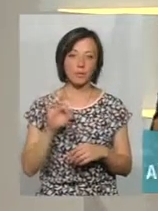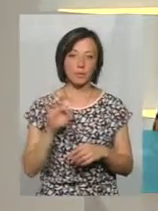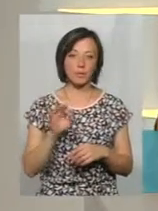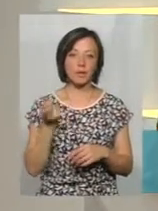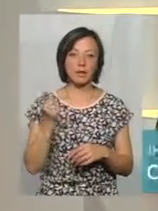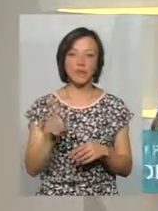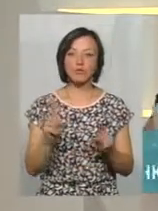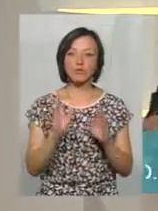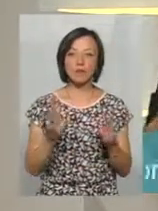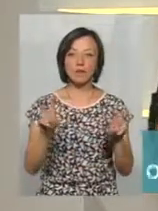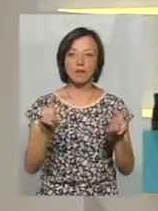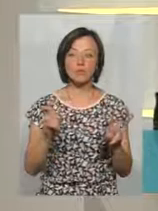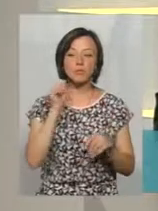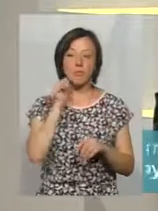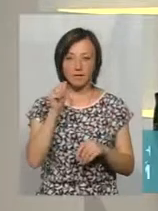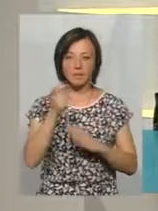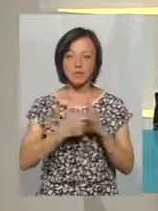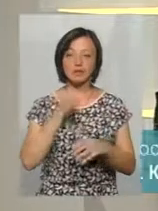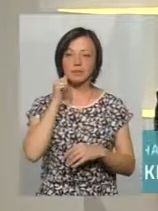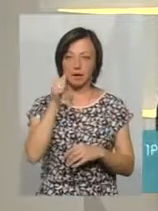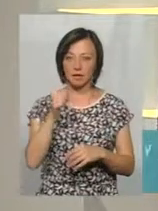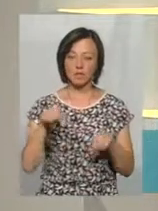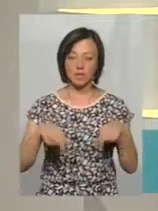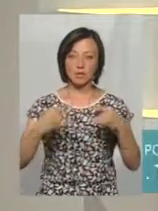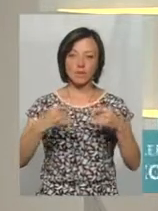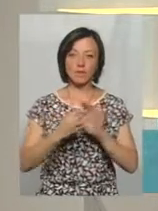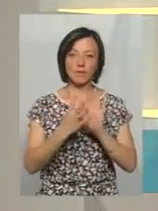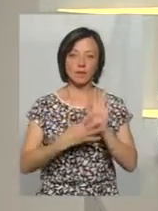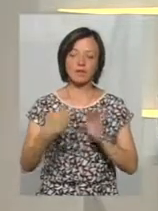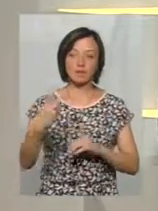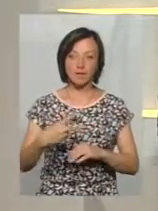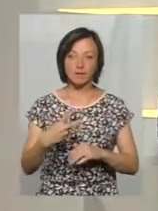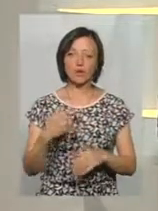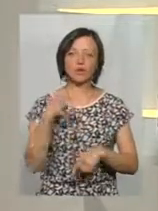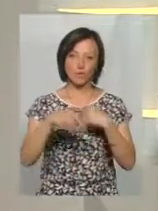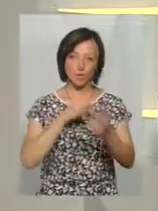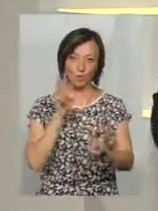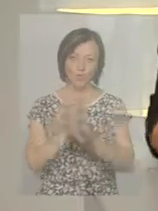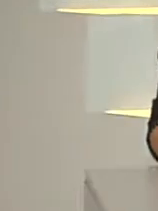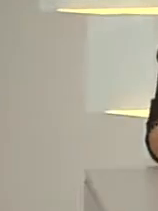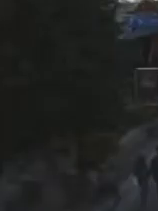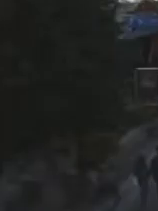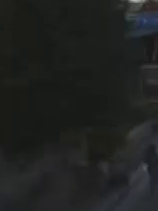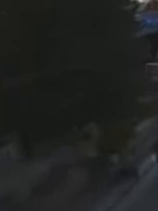Те, що буде темою дня завтра, дізнаємося завтра у цій студії о 19:20. Отож, до зустрічі!